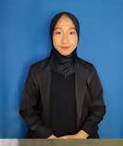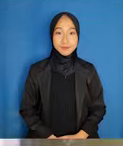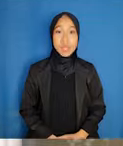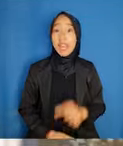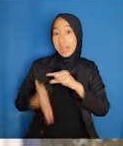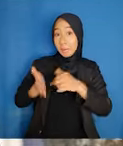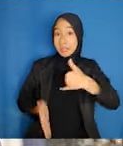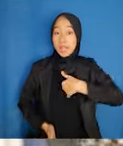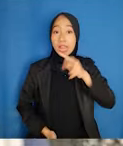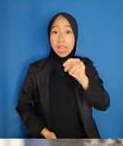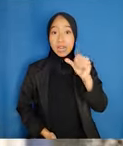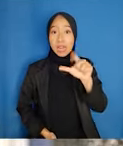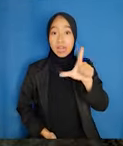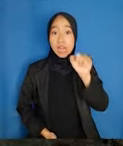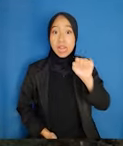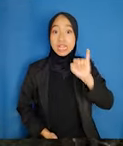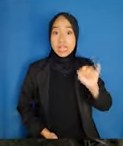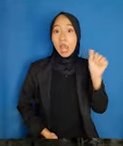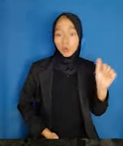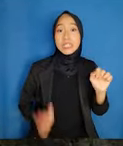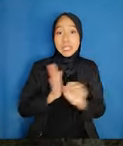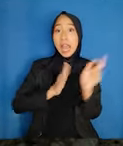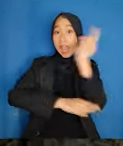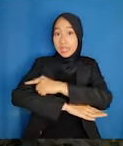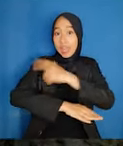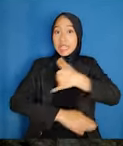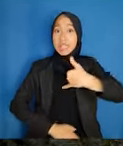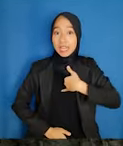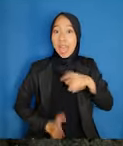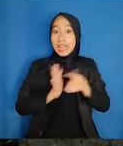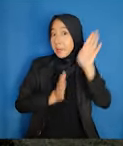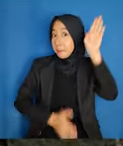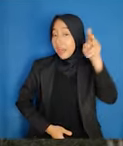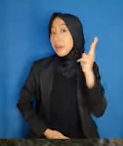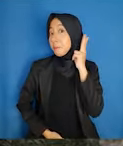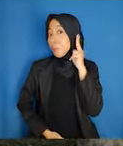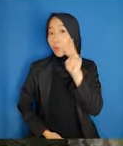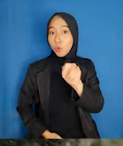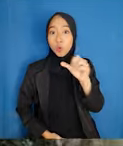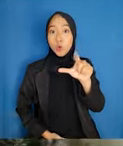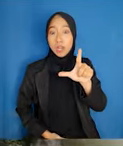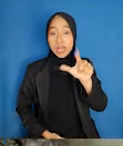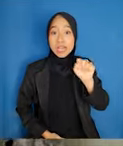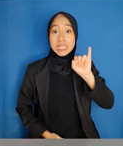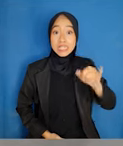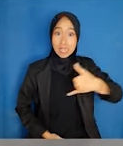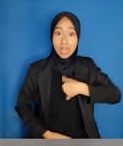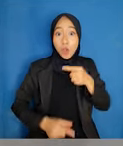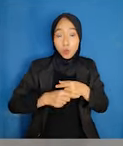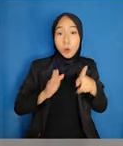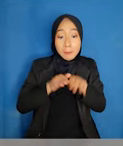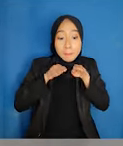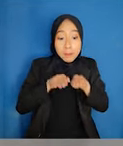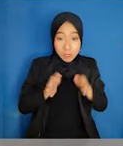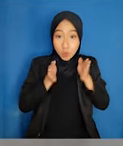Nama saya Nelsi Agusti. Sehari-hari saya akrab dipanggil Bu Nelsi. Saya guru